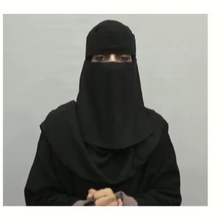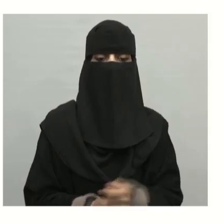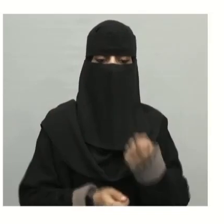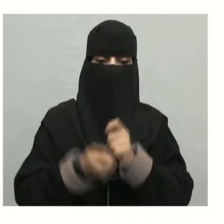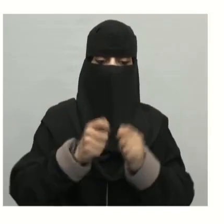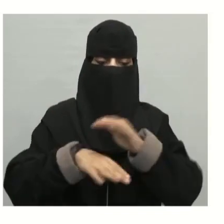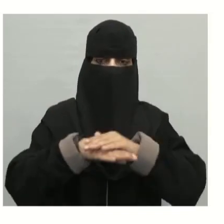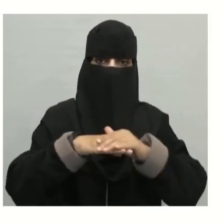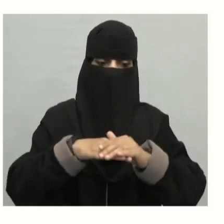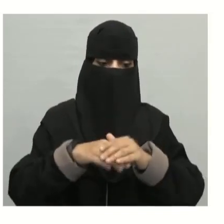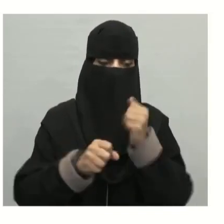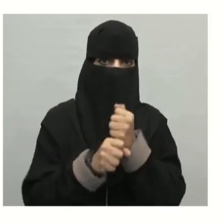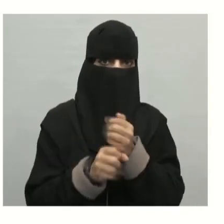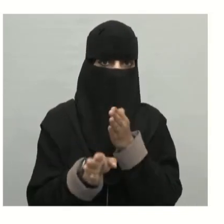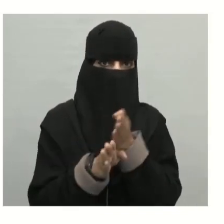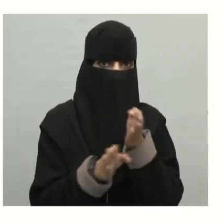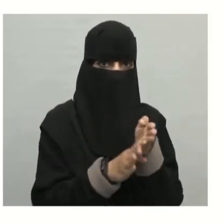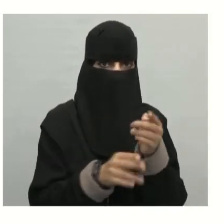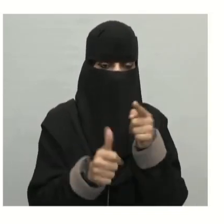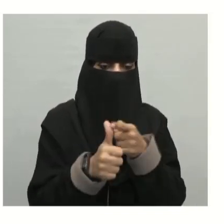تتشكل الصخور بطريقتين